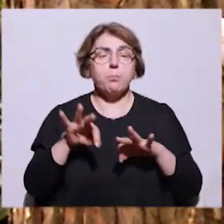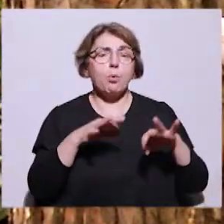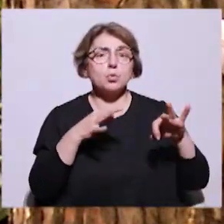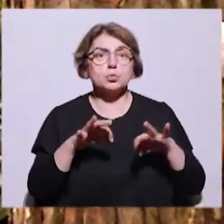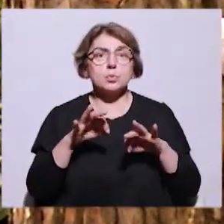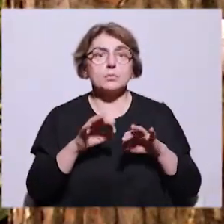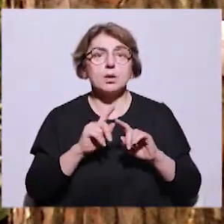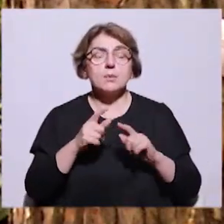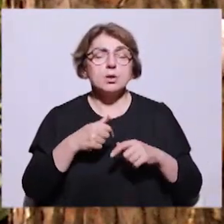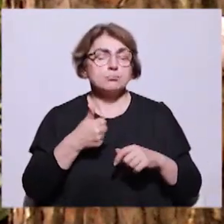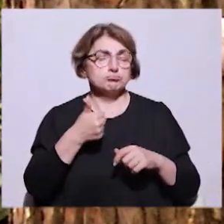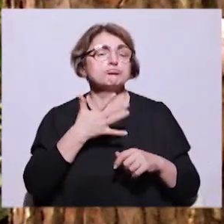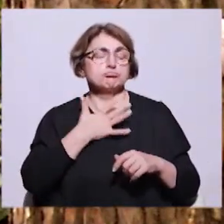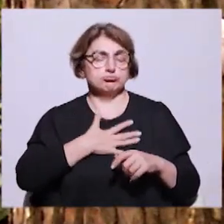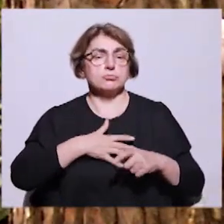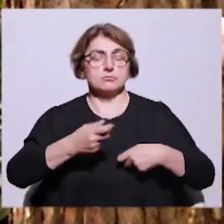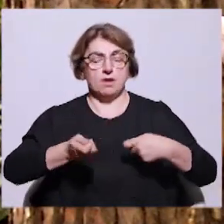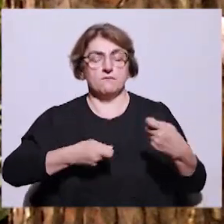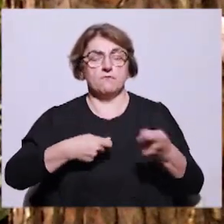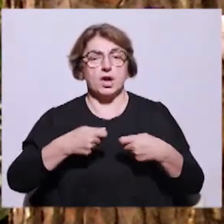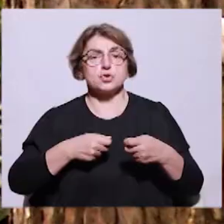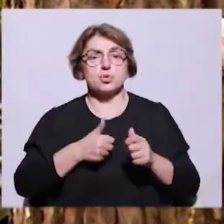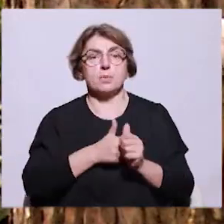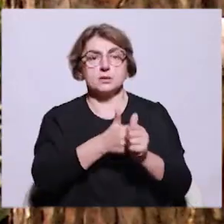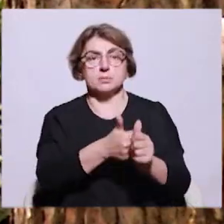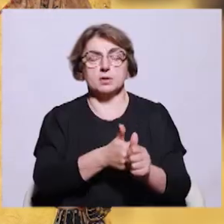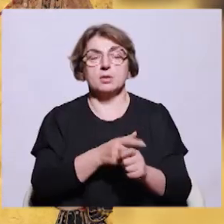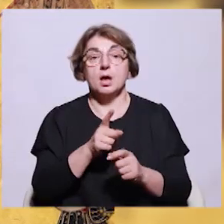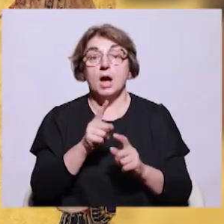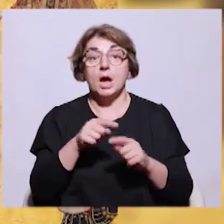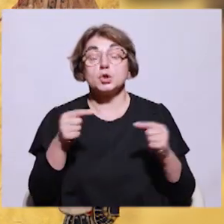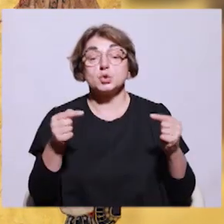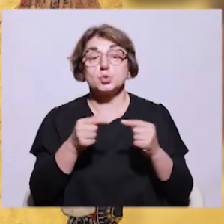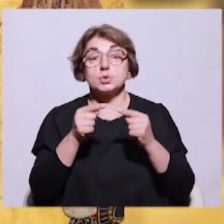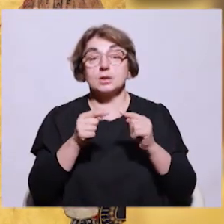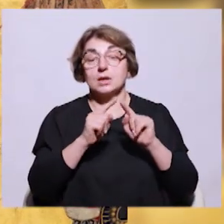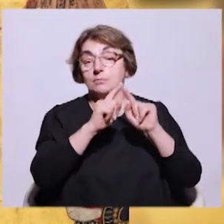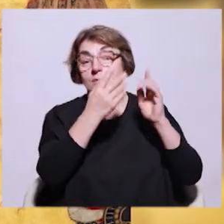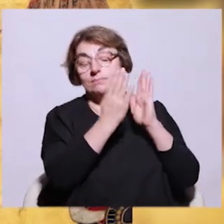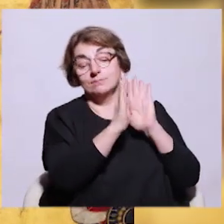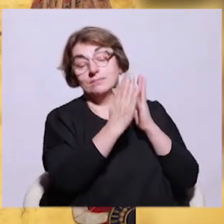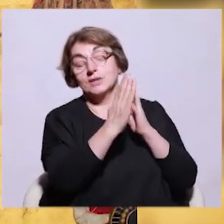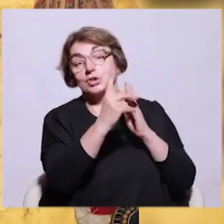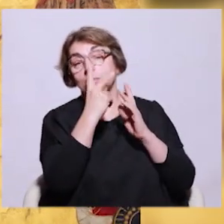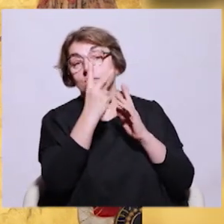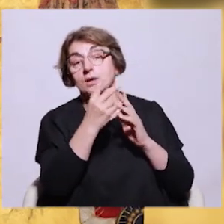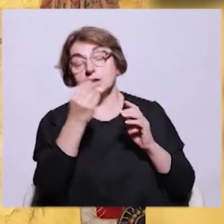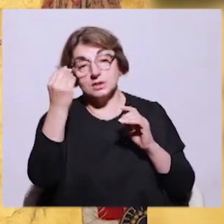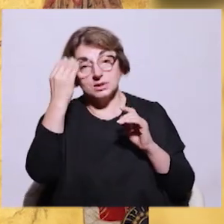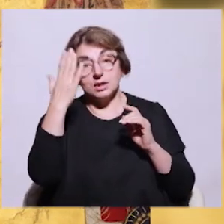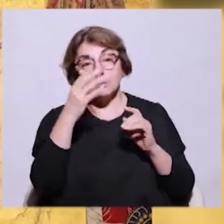რომ სარფიან ვაჭრობას მიჰყვეს ხელი. და აი უკვე აი ამ შირმაზე ჩვენ ვხედავთ